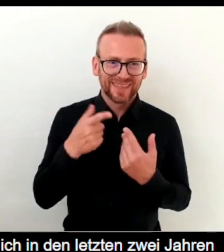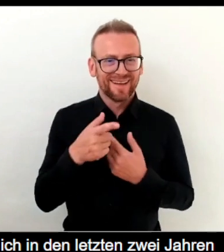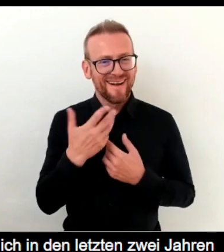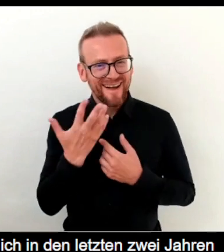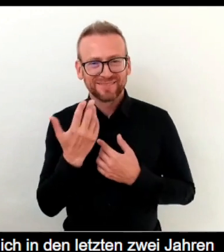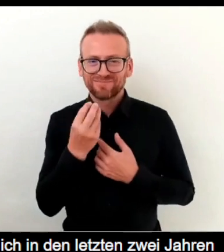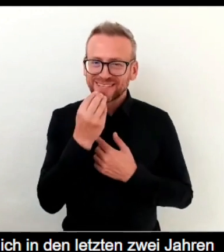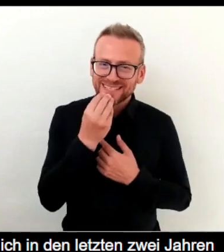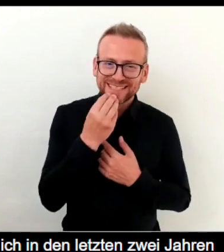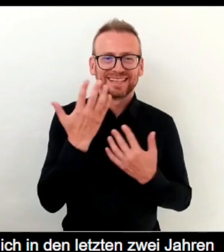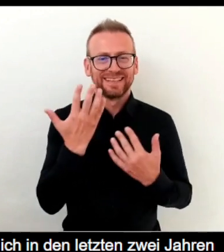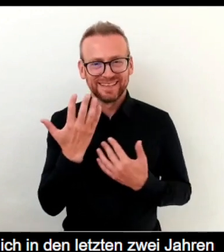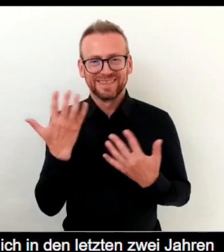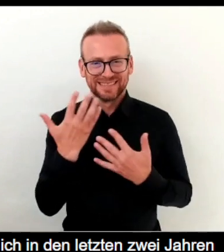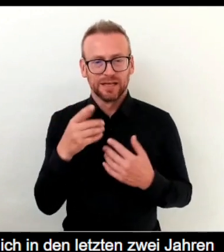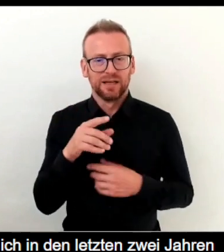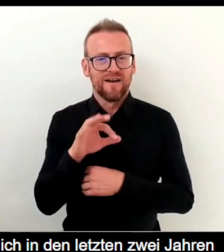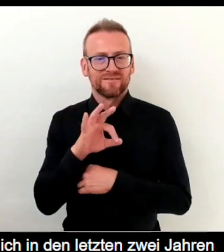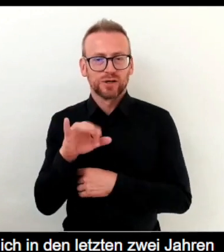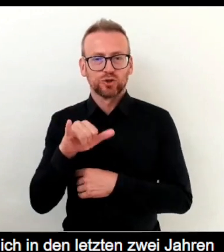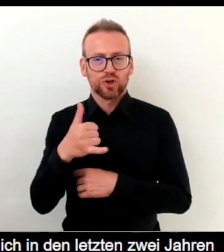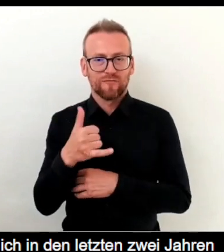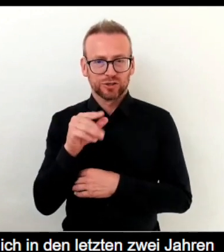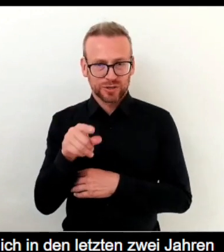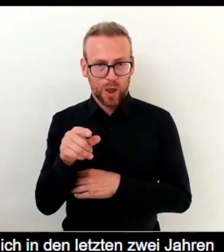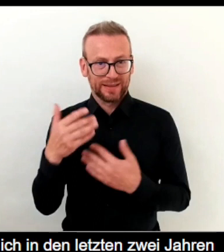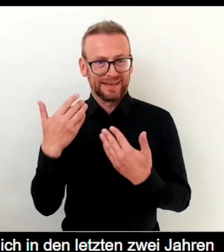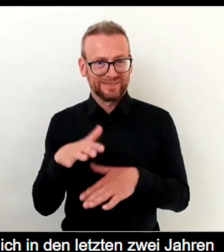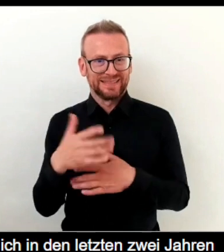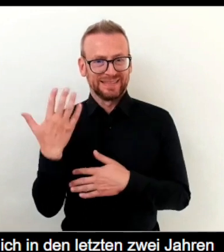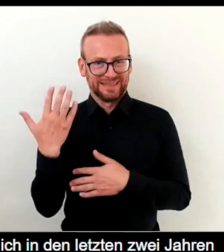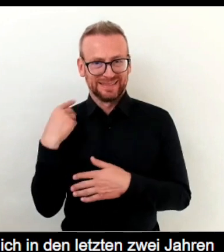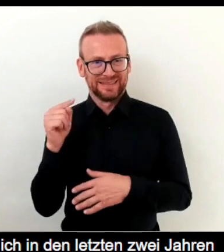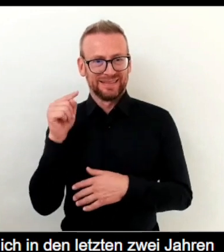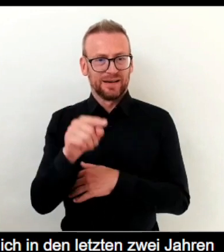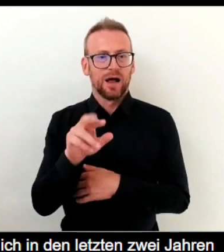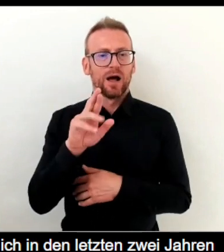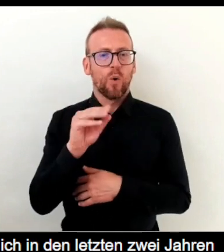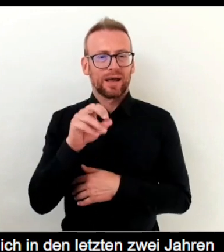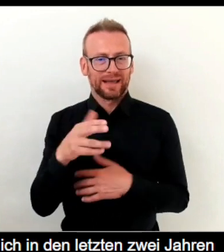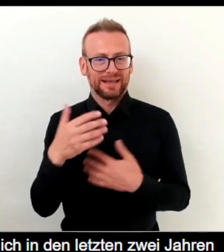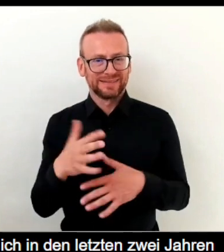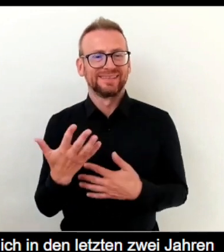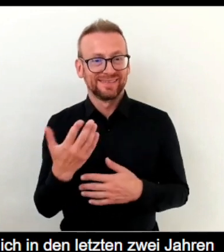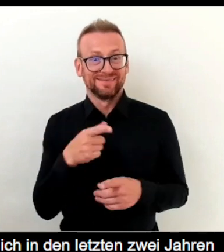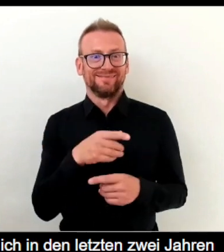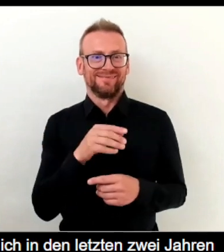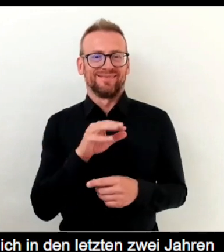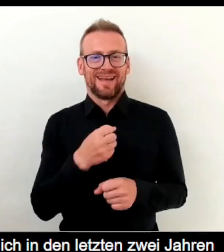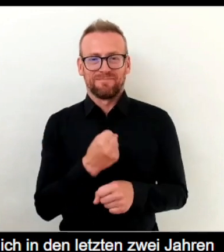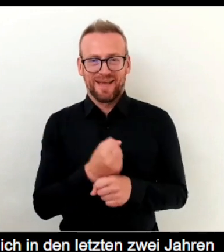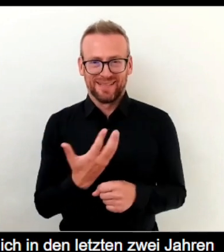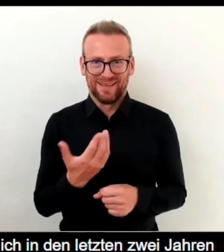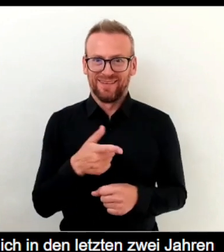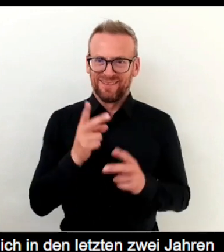Innereien von allen möglichen Tieren, es in Albanien gibt. Und ich habe mich aber wacker geschlagen, glaube ich. Aber das zeigt so ein bisschen, das sind so die langen Verbindungslinien, die wir haben.